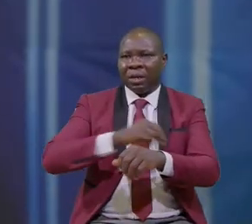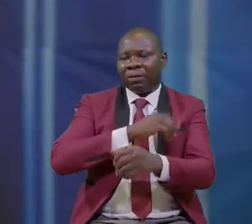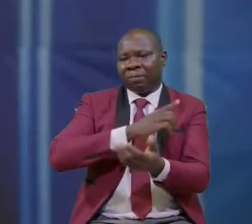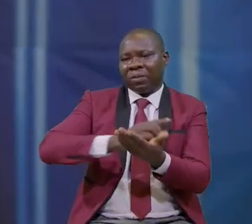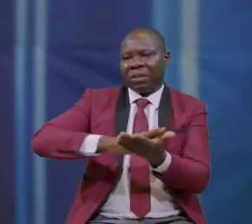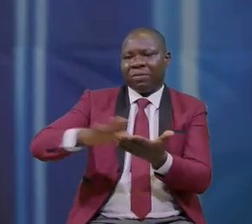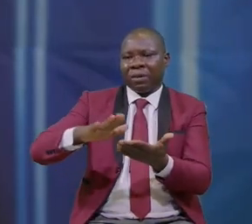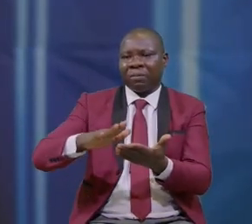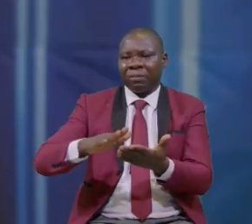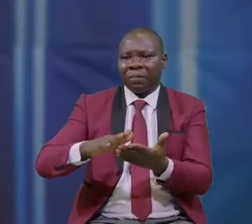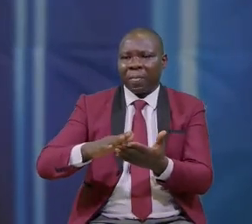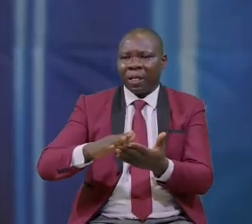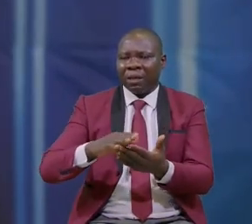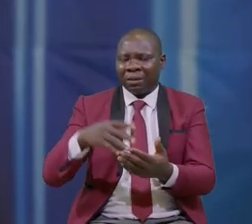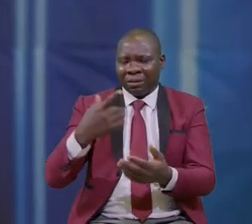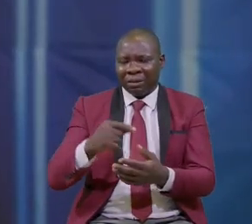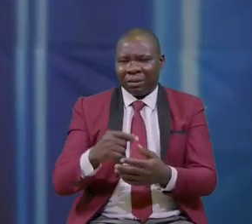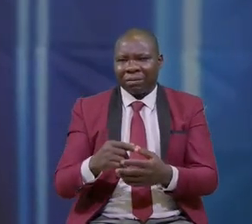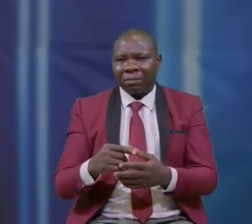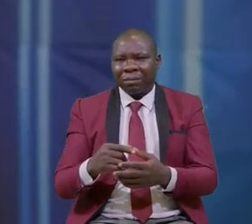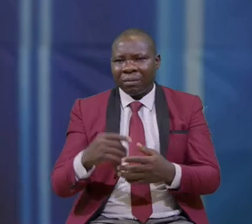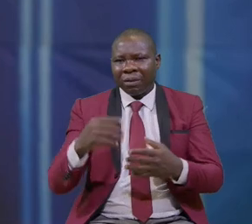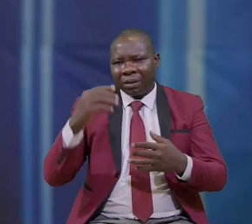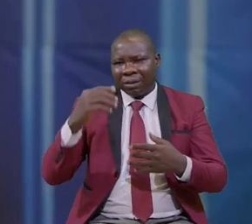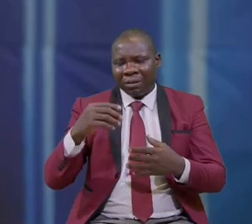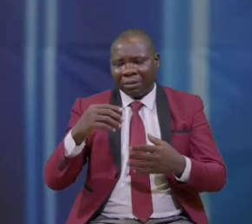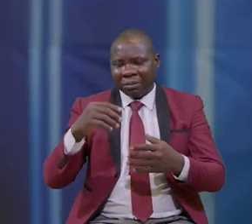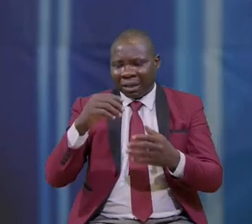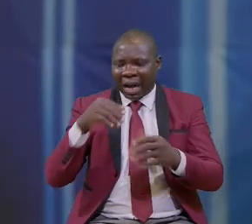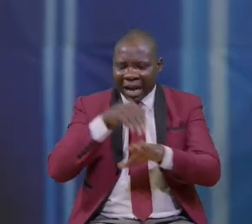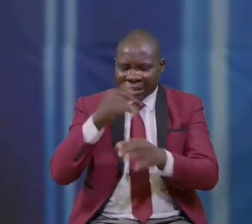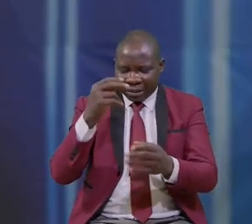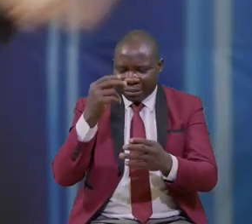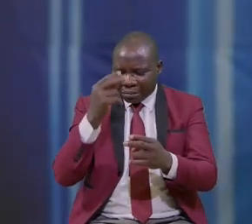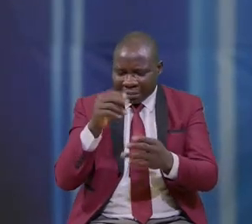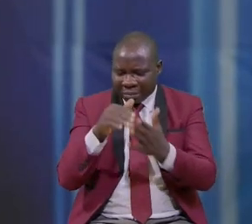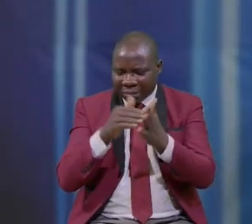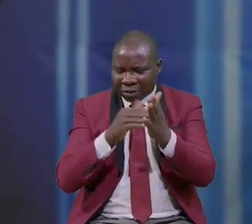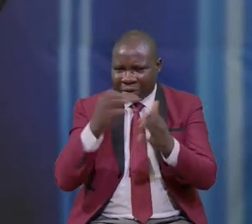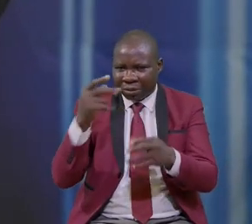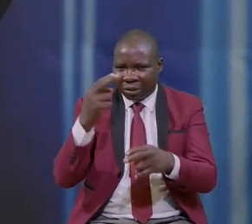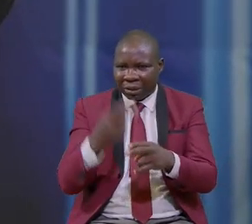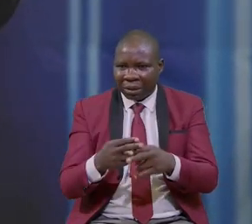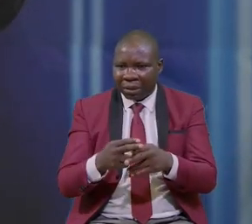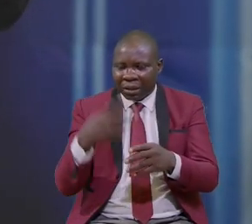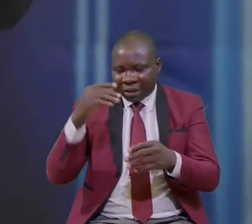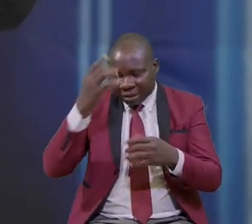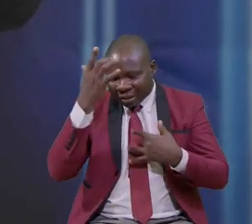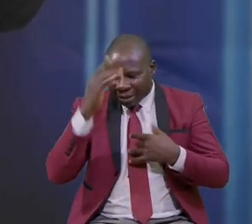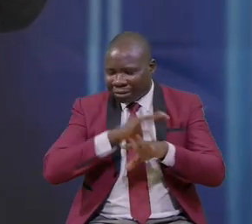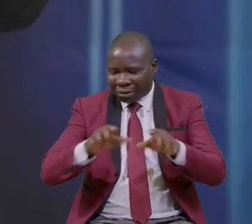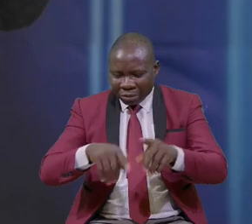La maladie ne vient pas un peu. À la mention du nom de Jésus, piam, elle disparaît.